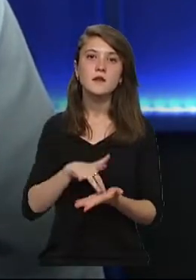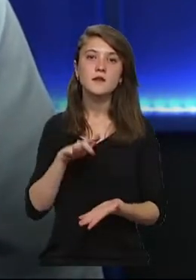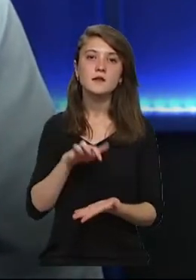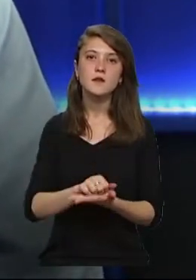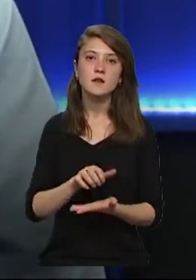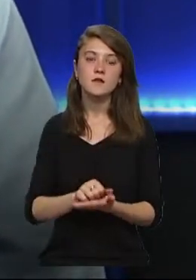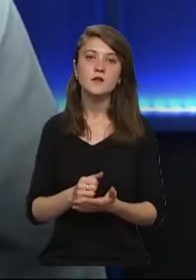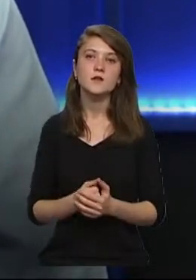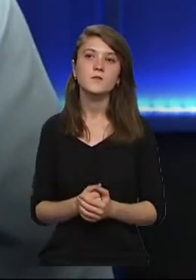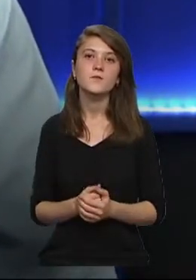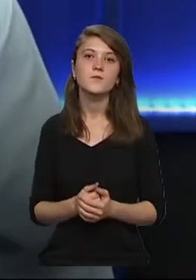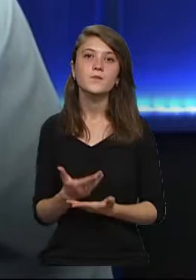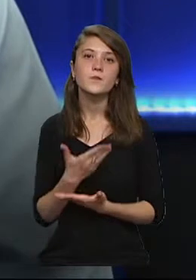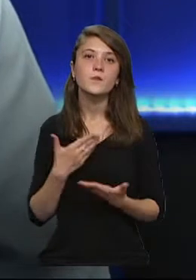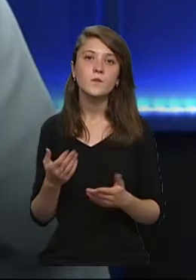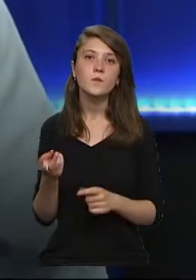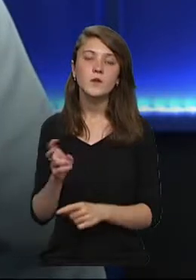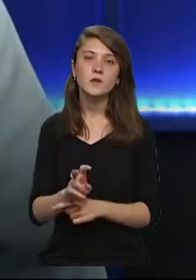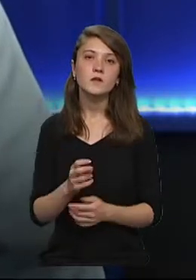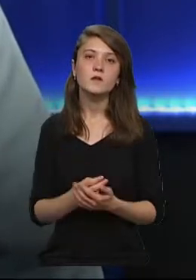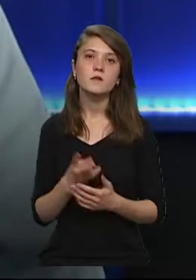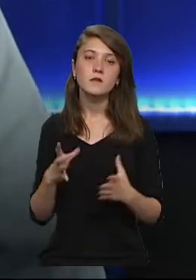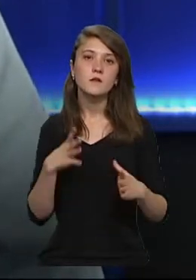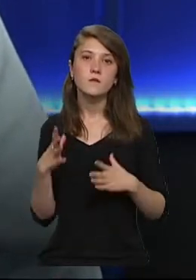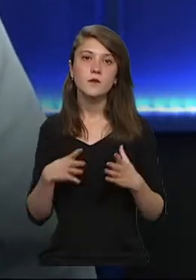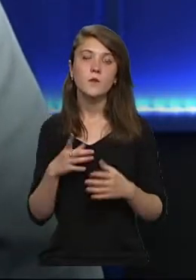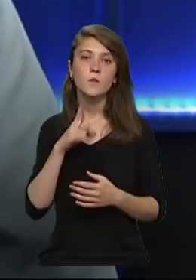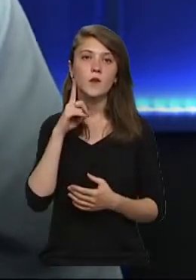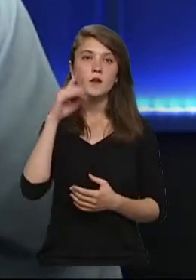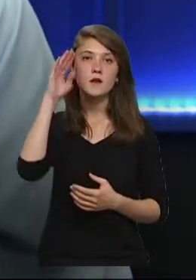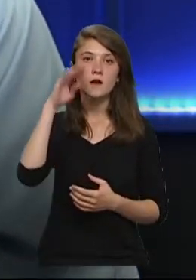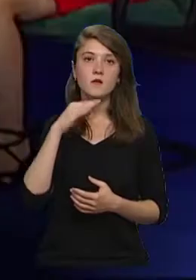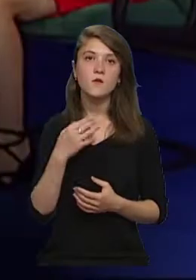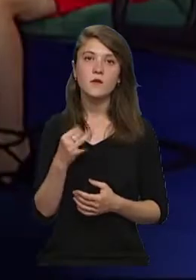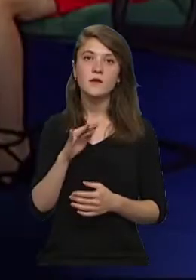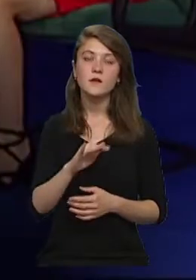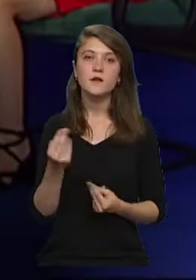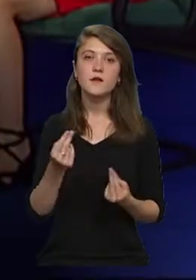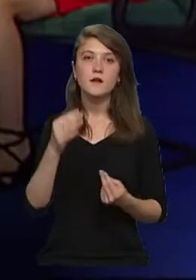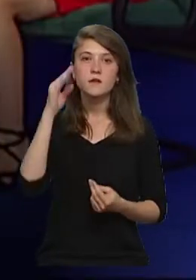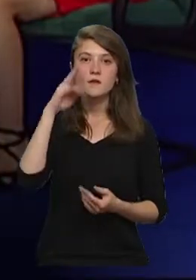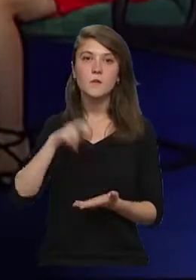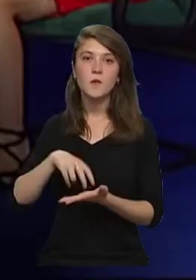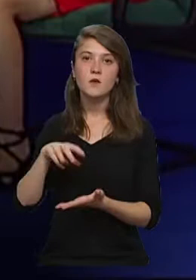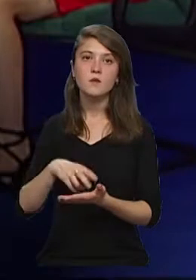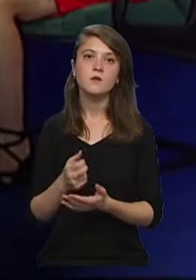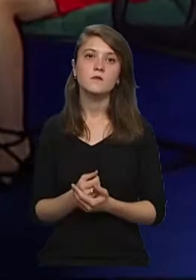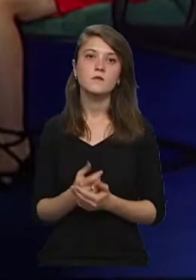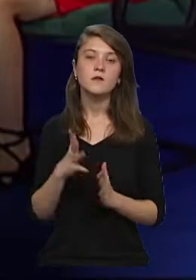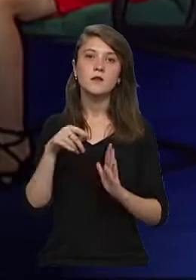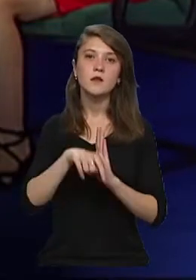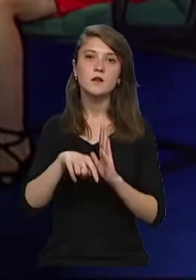зайнятості. Ви прийшли на тренуватися, молодий батько. Ось дитина грається на батутах, з'їжджає на горки